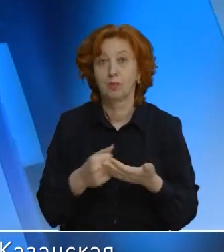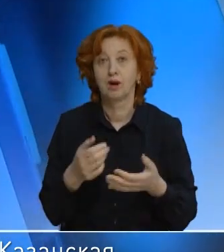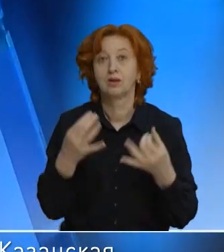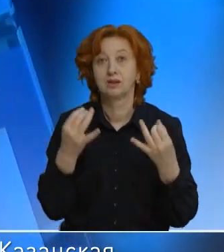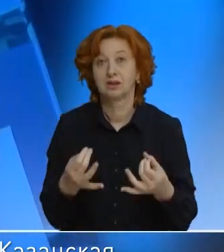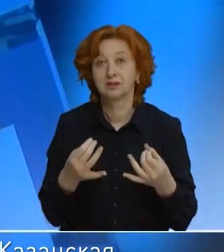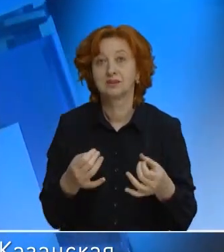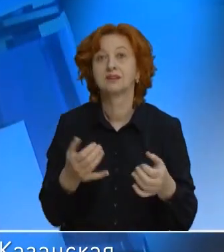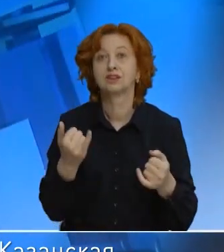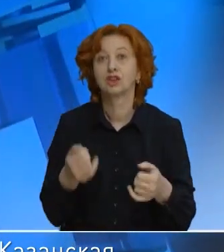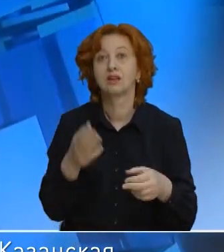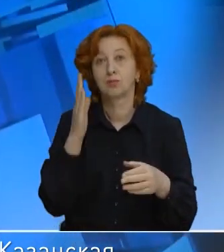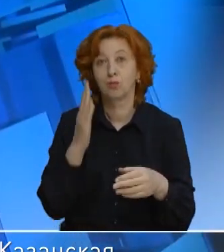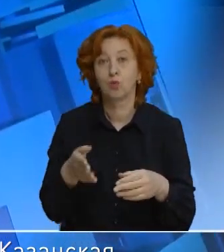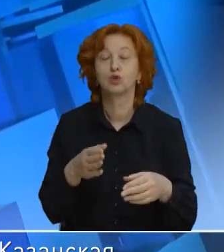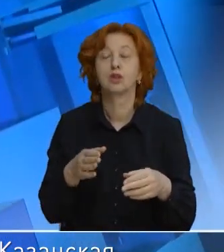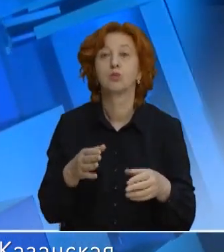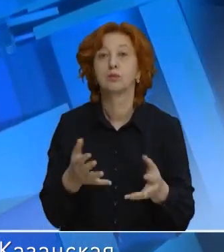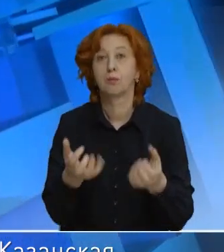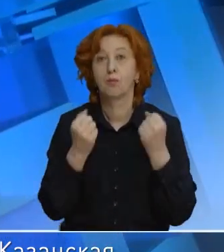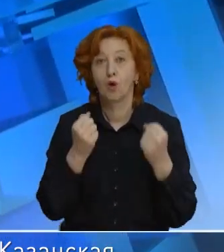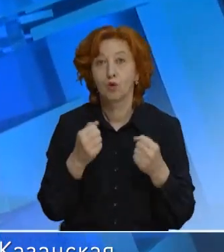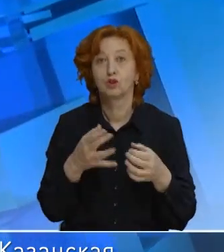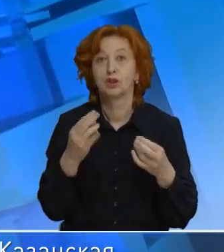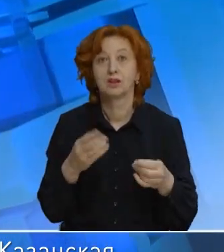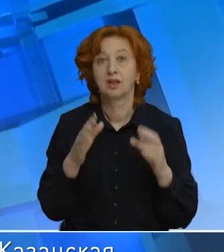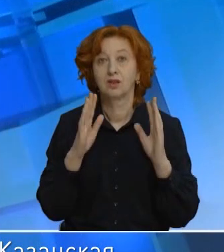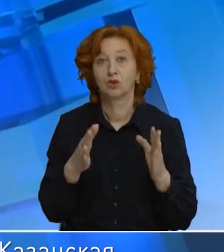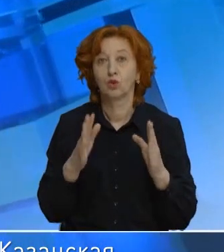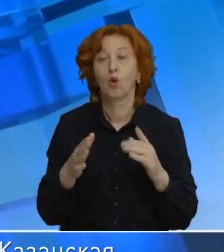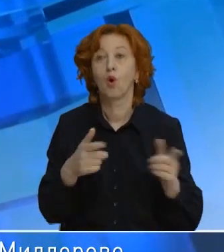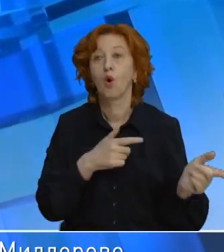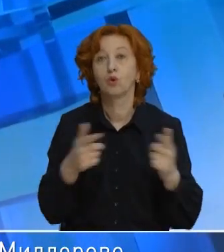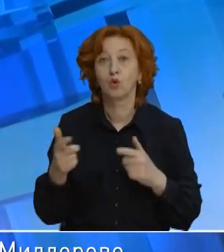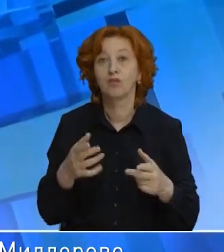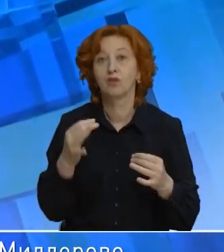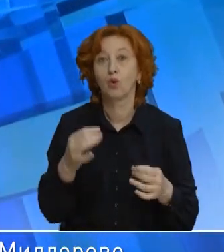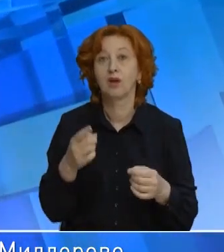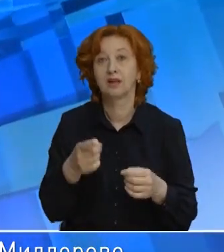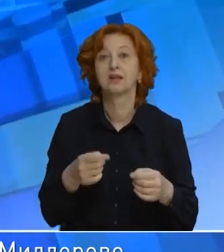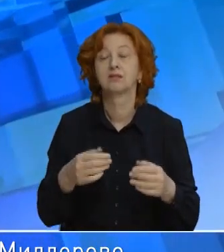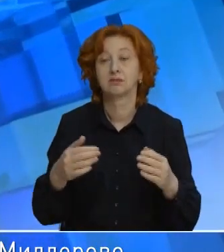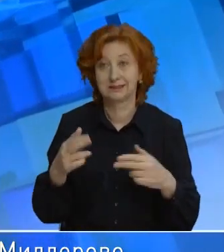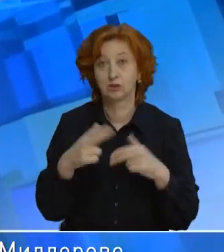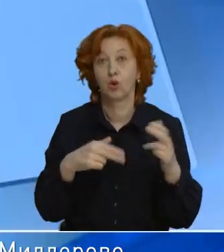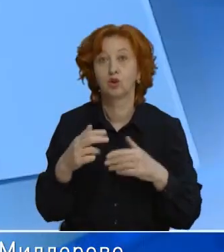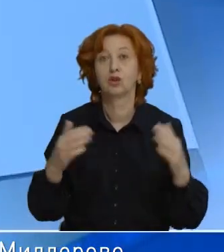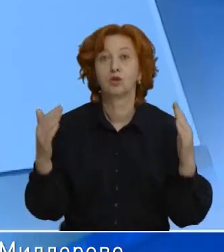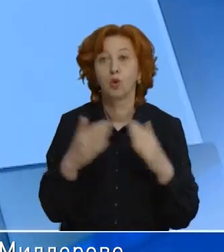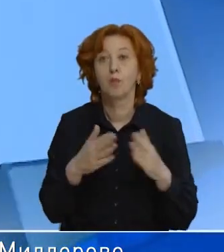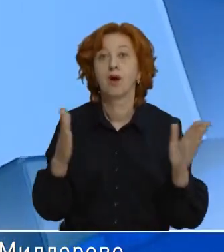Кредит по льготной ставке теперь можно получить на покупку не только готового жилья, но и на строящийся дом или